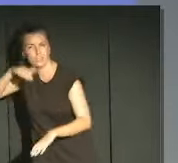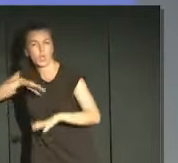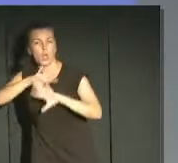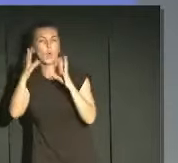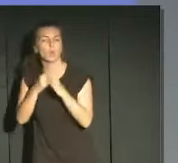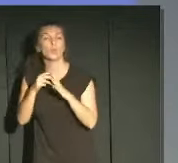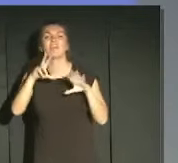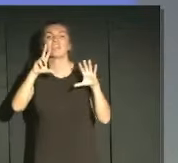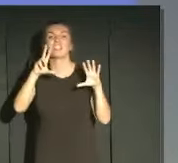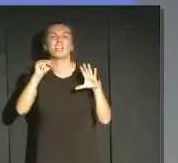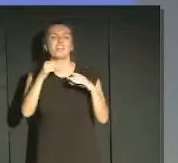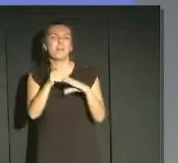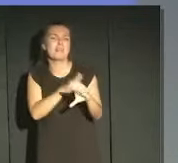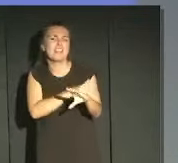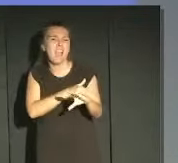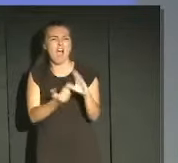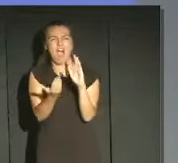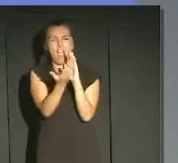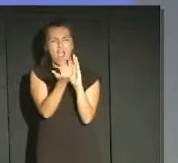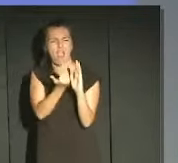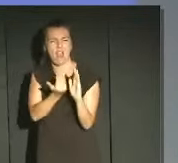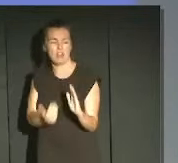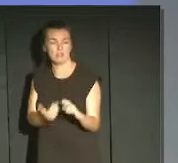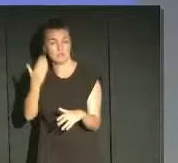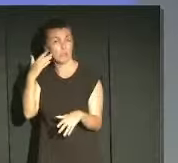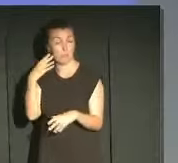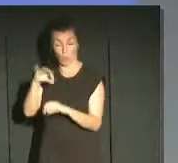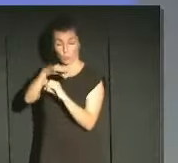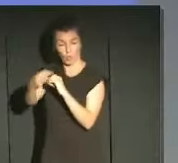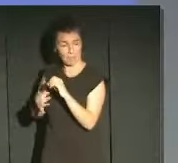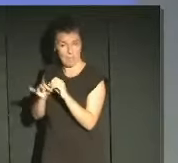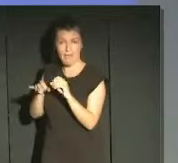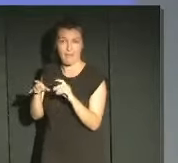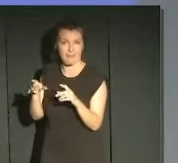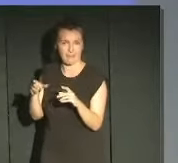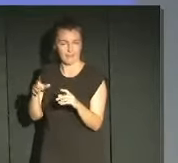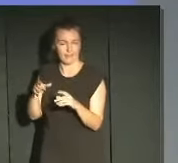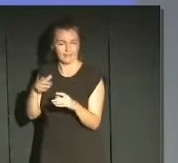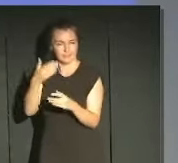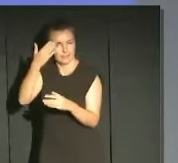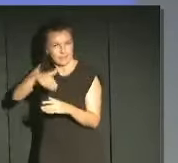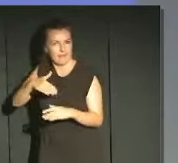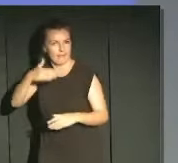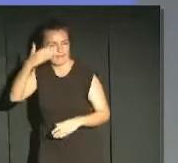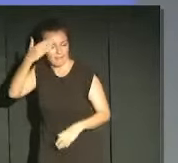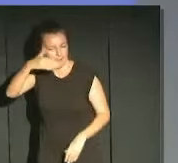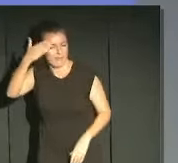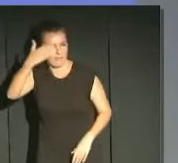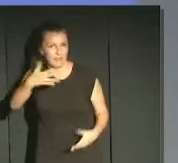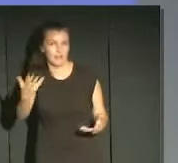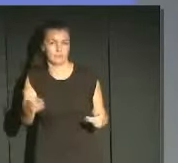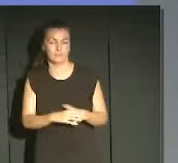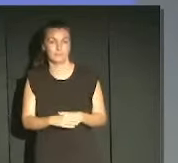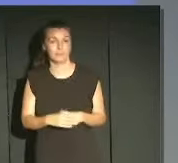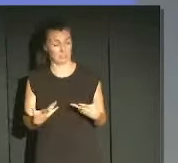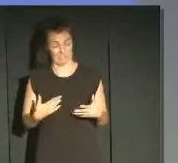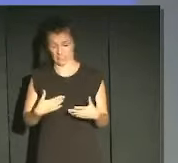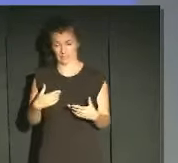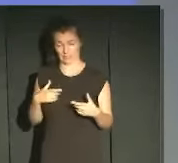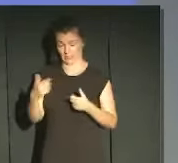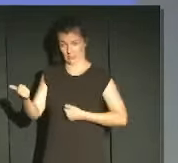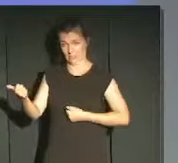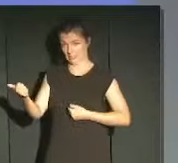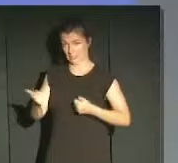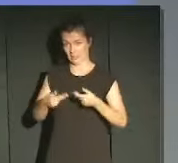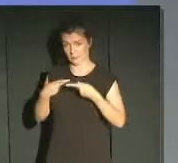millions d'euros de coupe pour les outr mèes et on sait à quelle sauce on va être mangé le sacrifice de nos services publics et